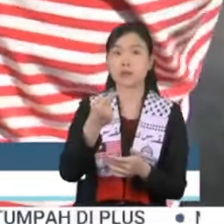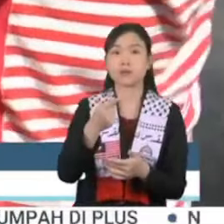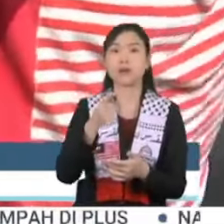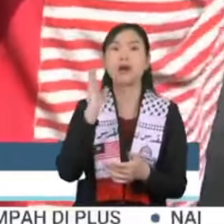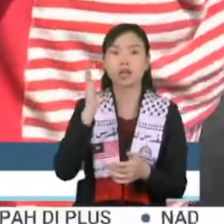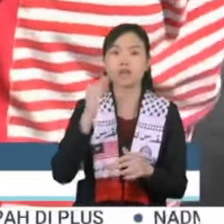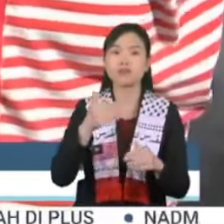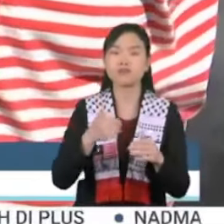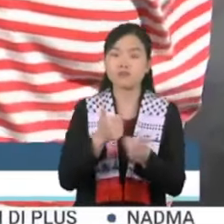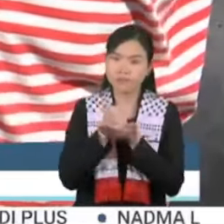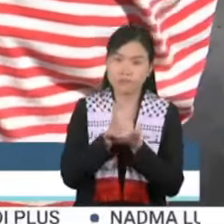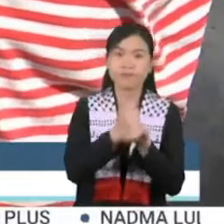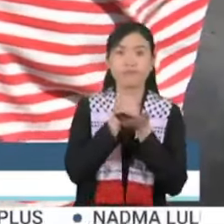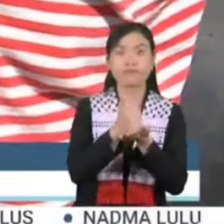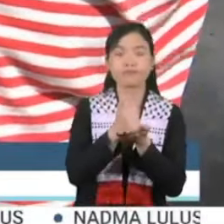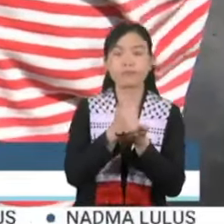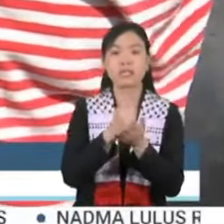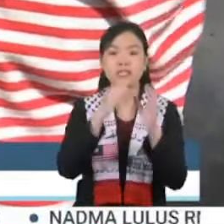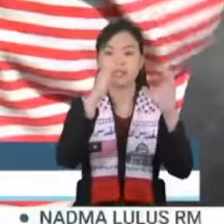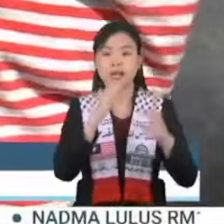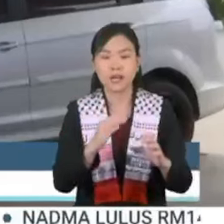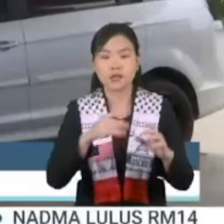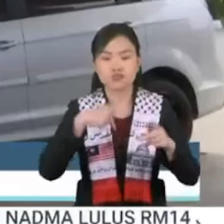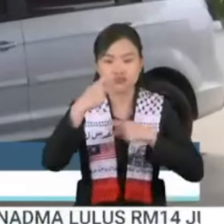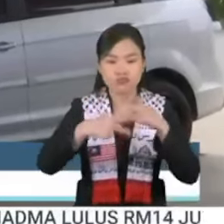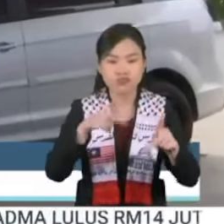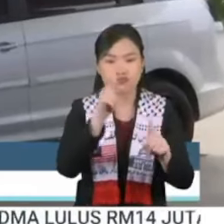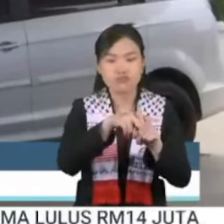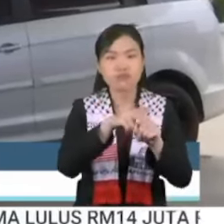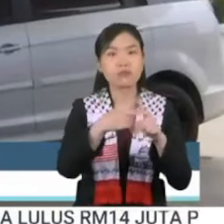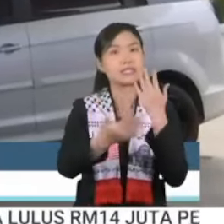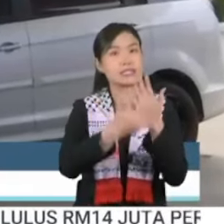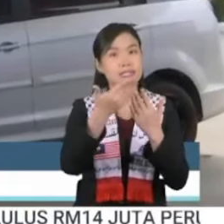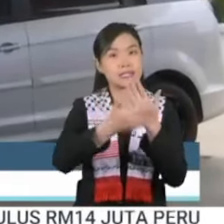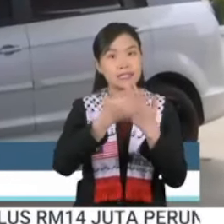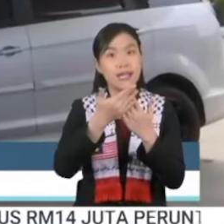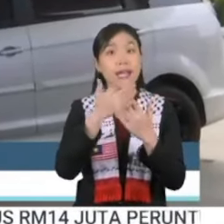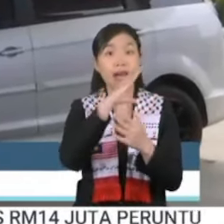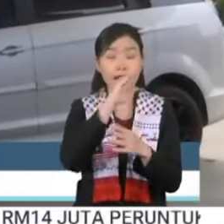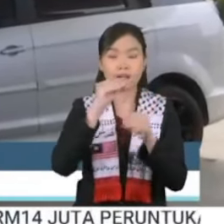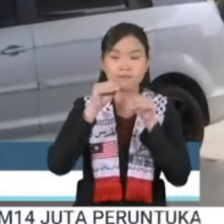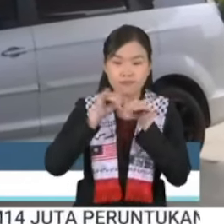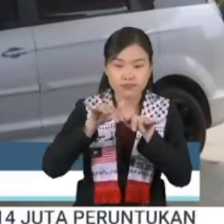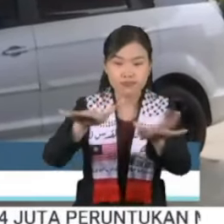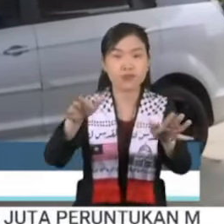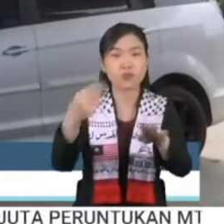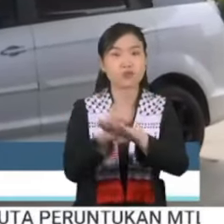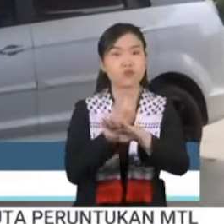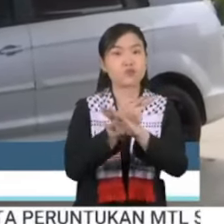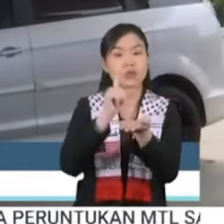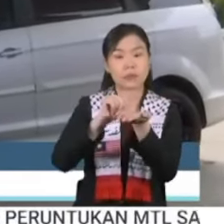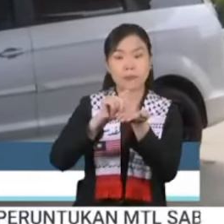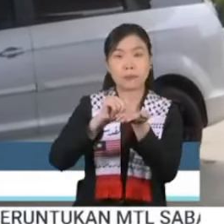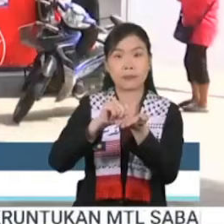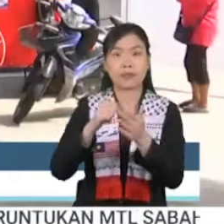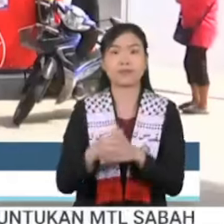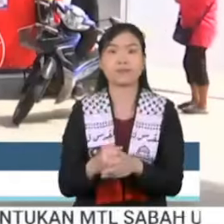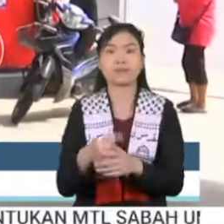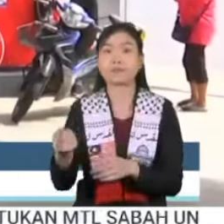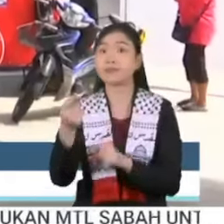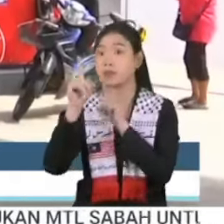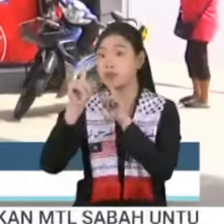akan terus membantu memudah cara proses permohonan selain membuat hebahan menerusi media. Beliau menjawab soalan lisan di